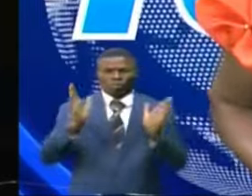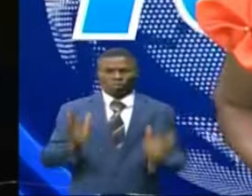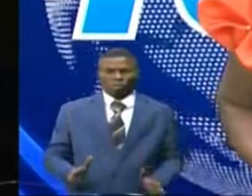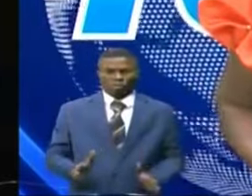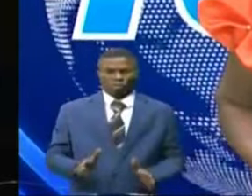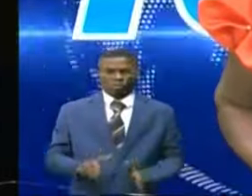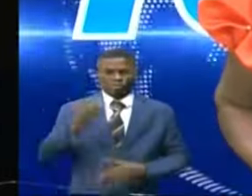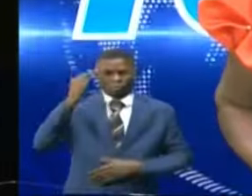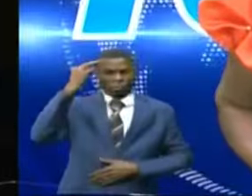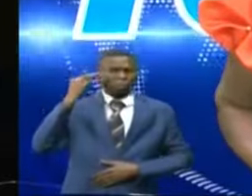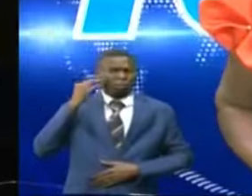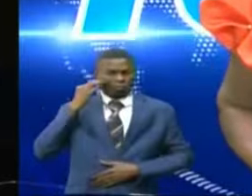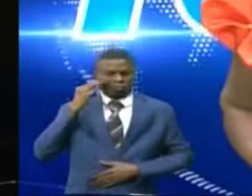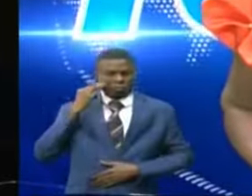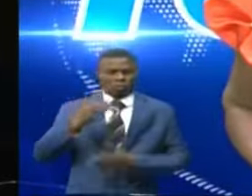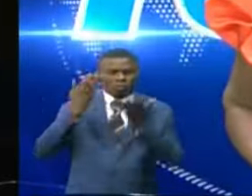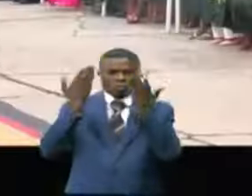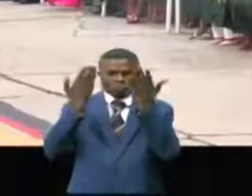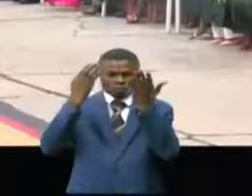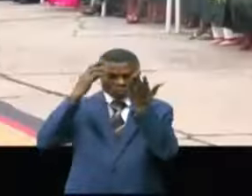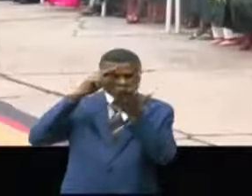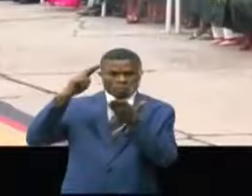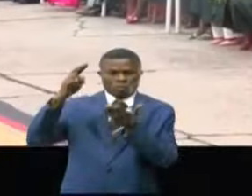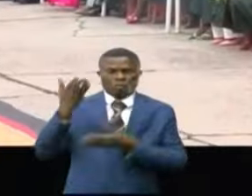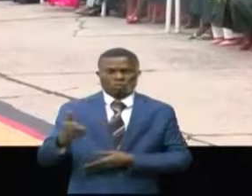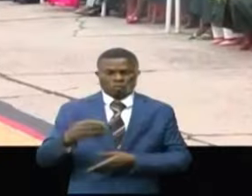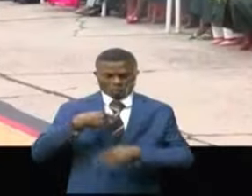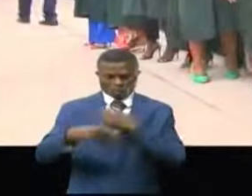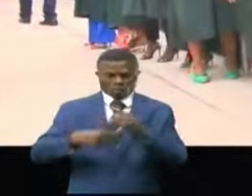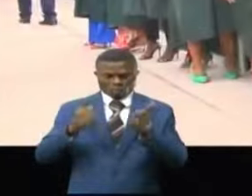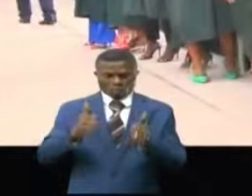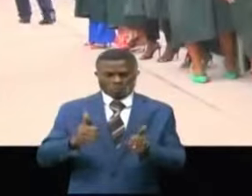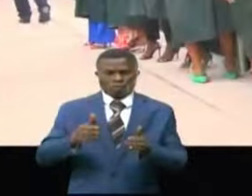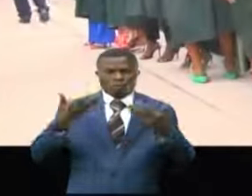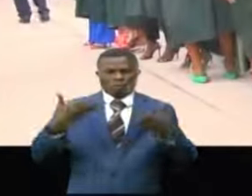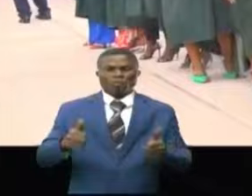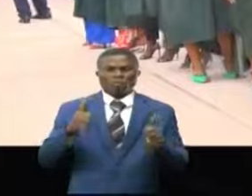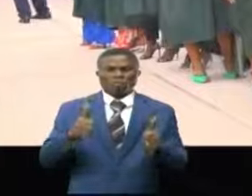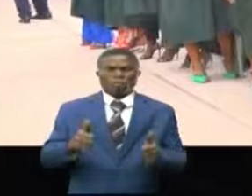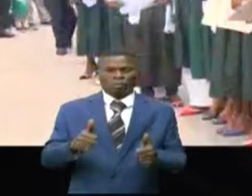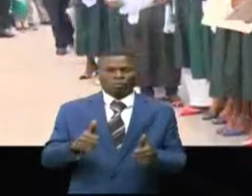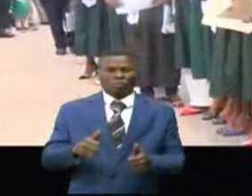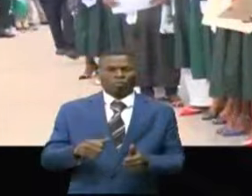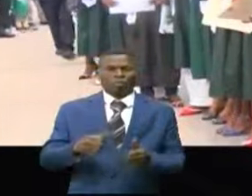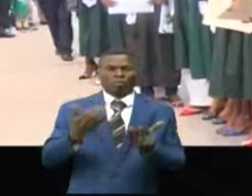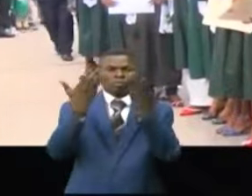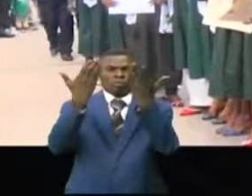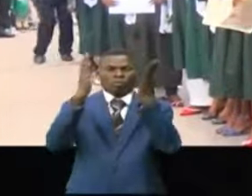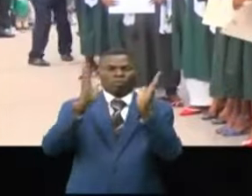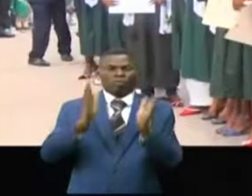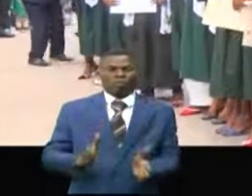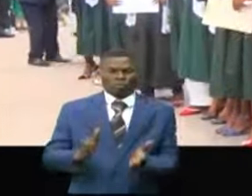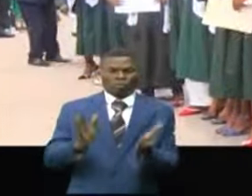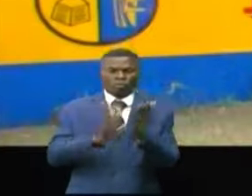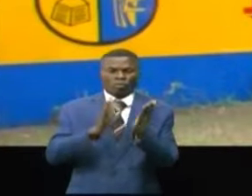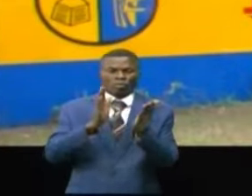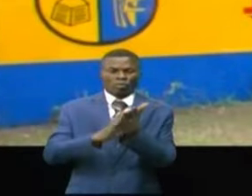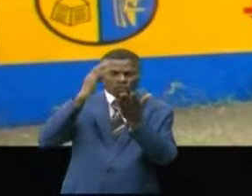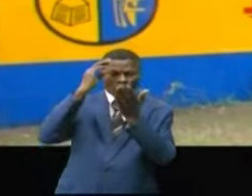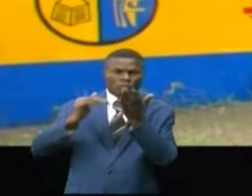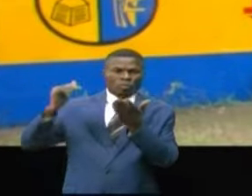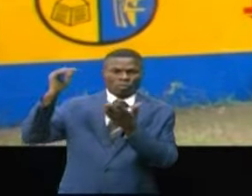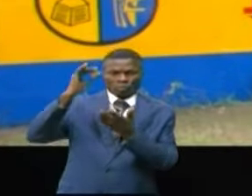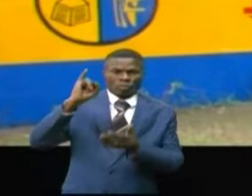des ministres de l'ESU. Tout est bien qui finit bien, dit-on. Les lauréats de l'Institut supérieur des arts et métiers,